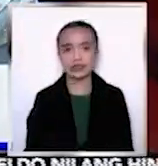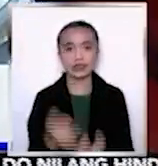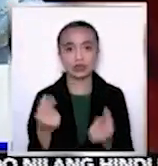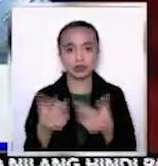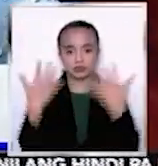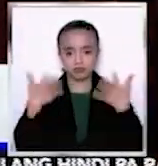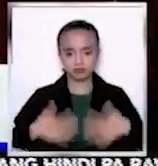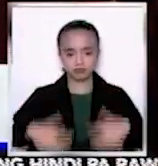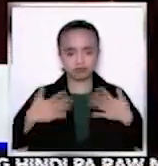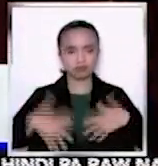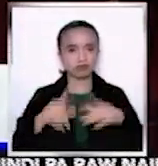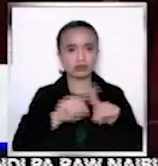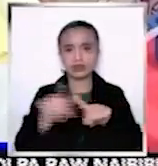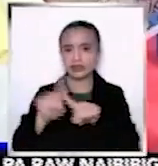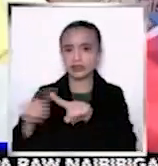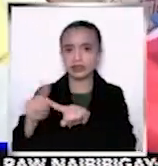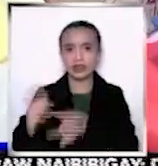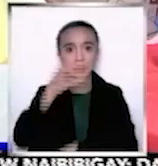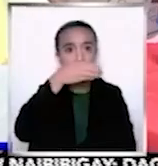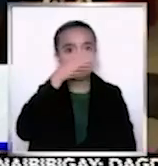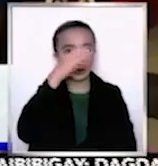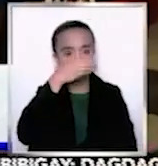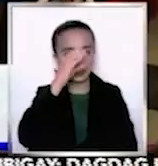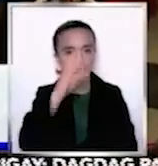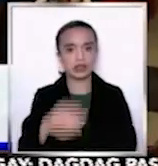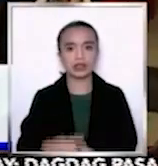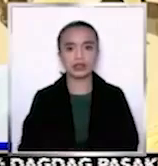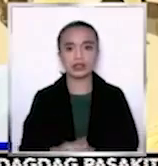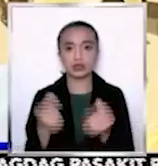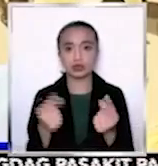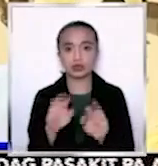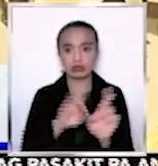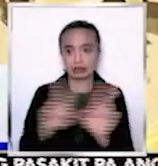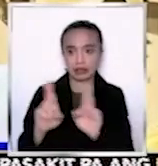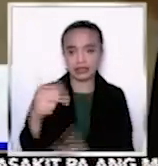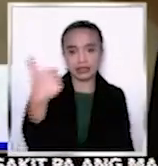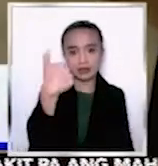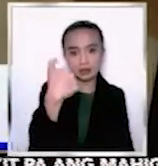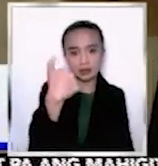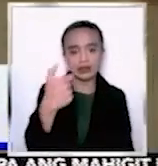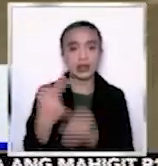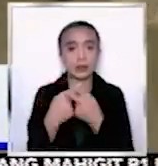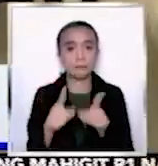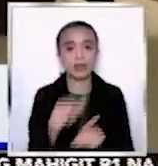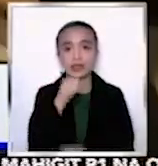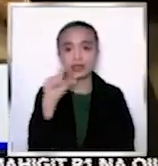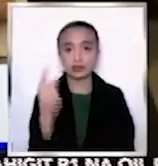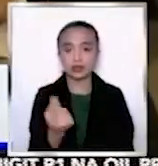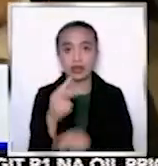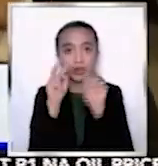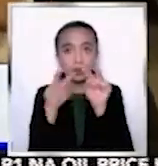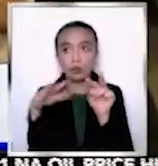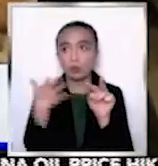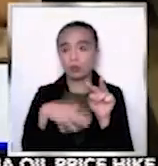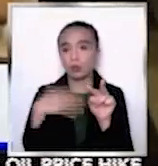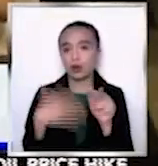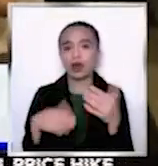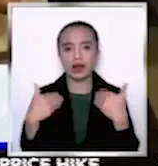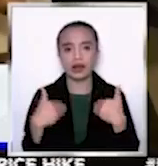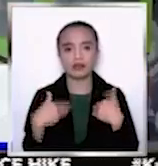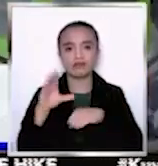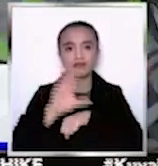ibang cartoon characters na games sa pakikipag-selfie. Pero di lang ang mga mata ang busog dahil may pa-chocolate at rewards pa sa